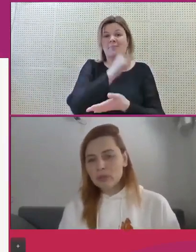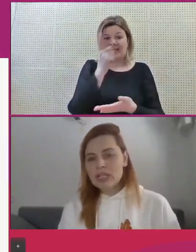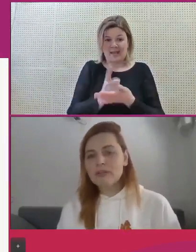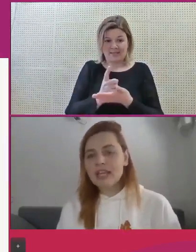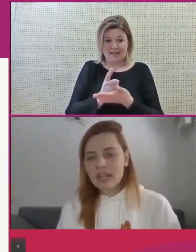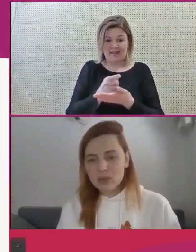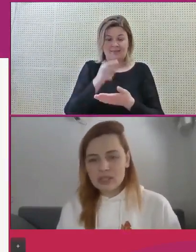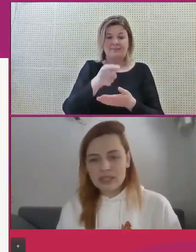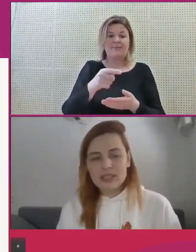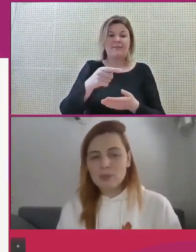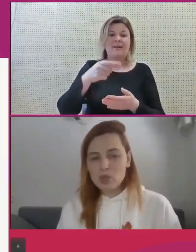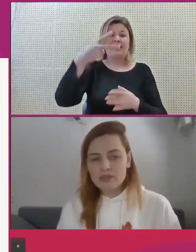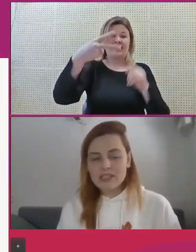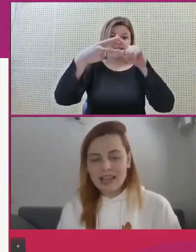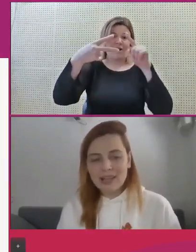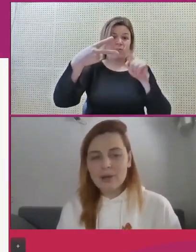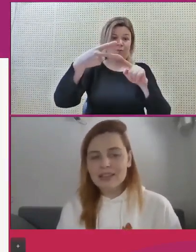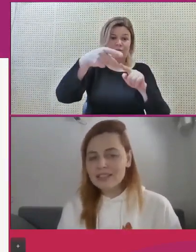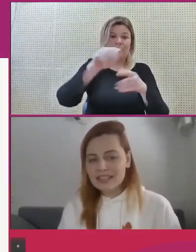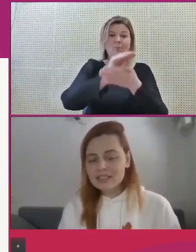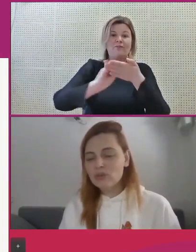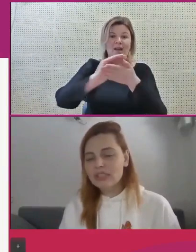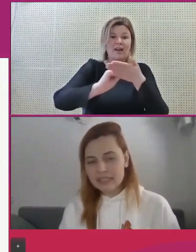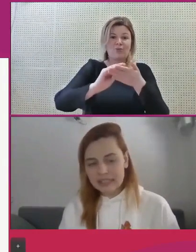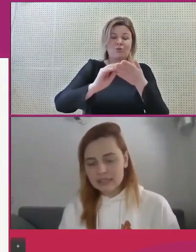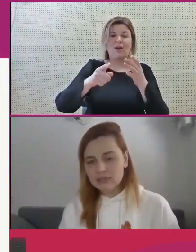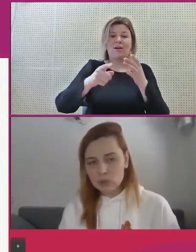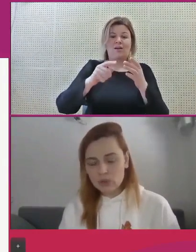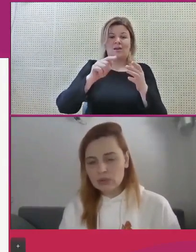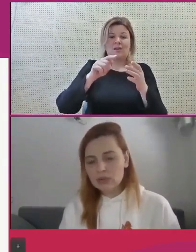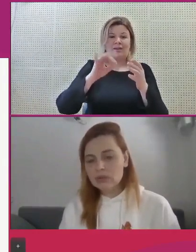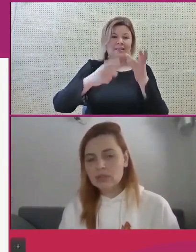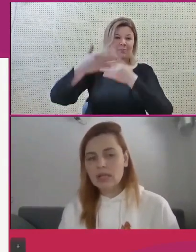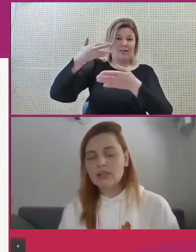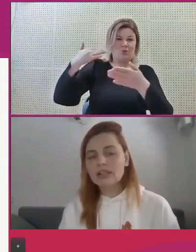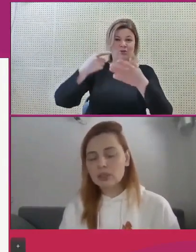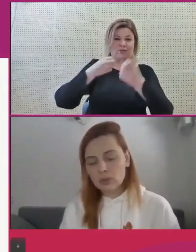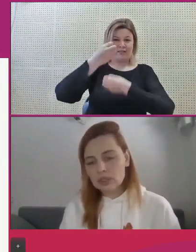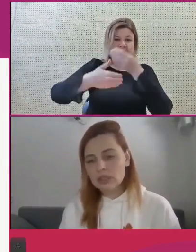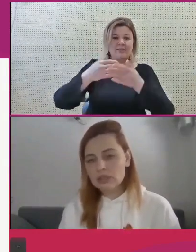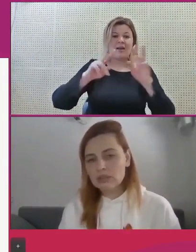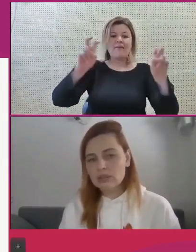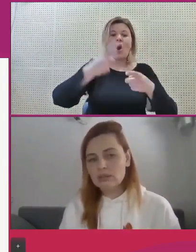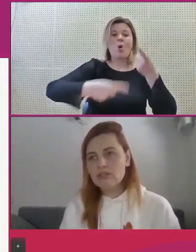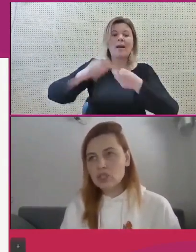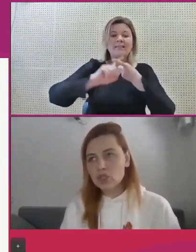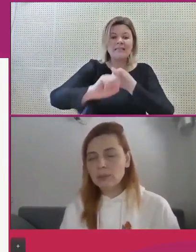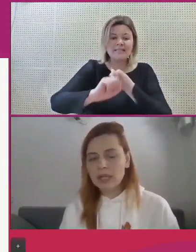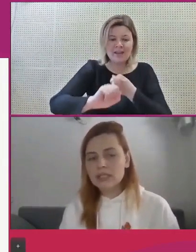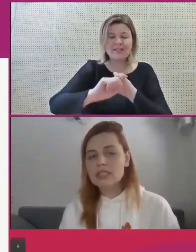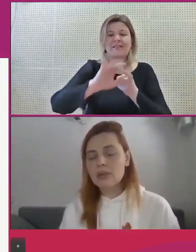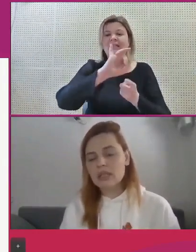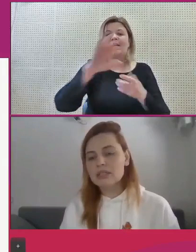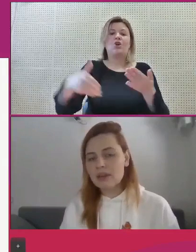Два пункта у нас повторяются из прошлого слайда: обратная связь и новые идеи. Дело в том, что как волонтеры важно,